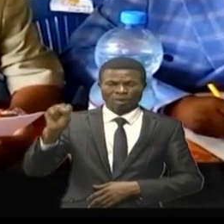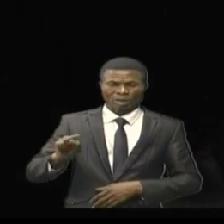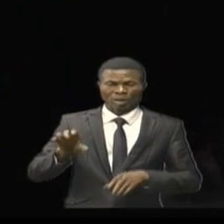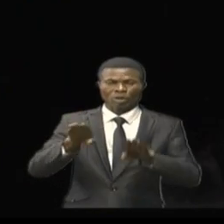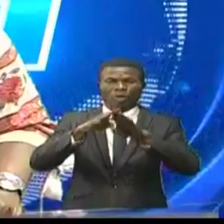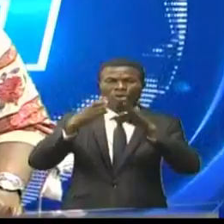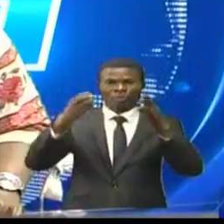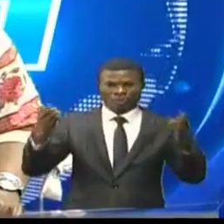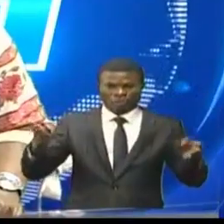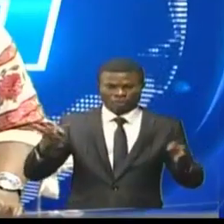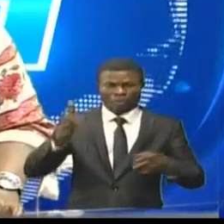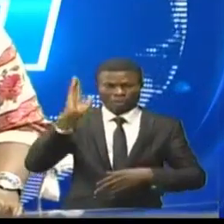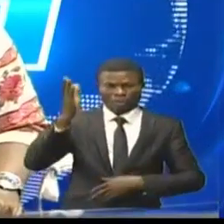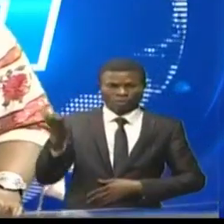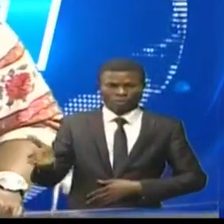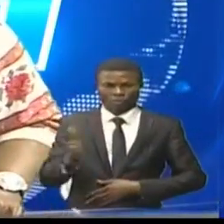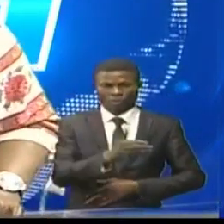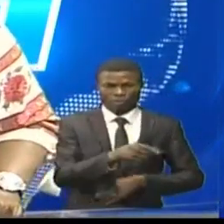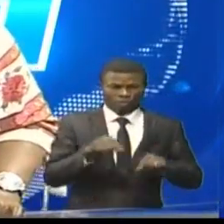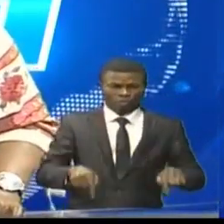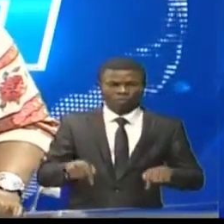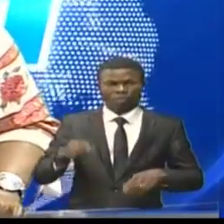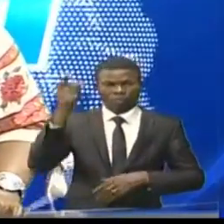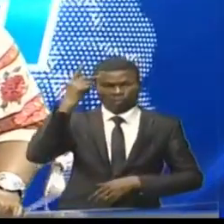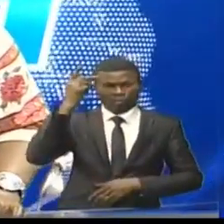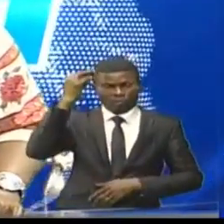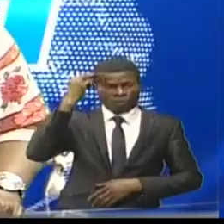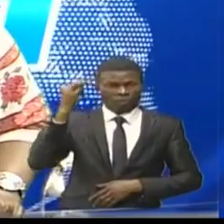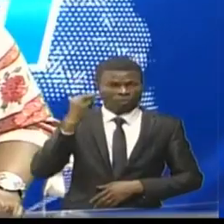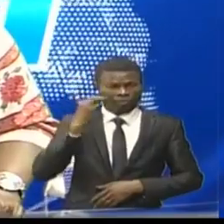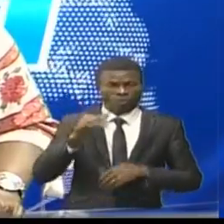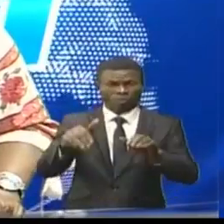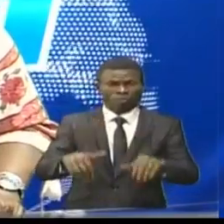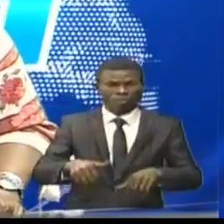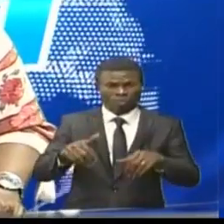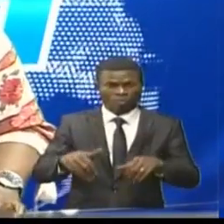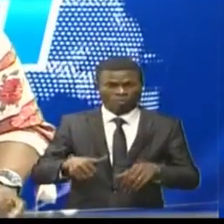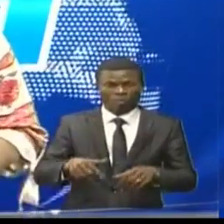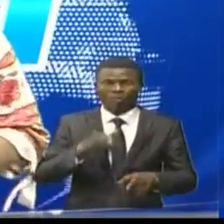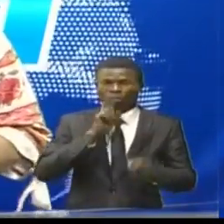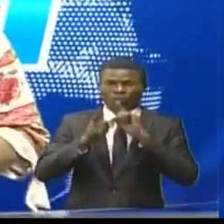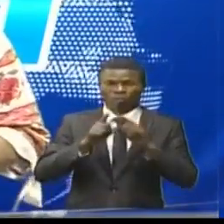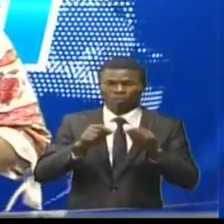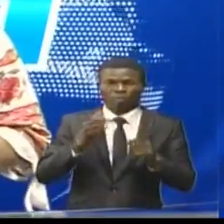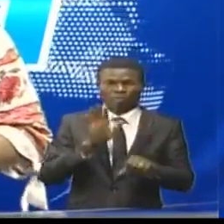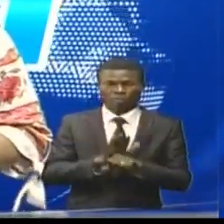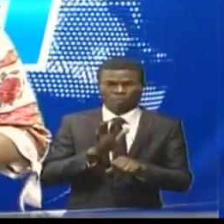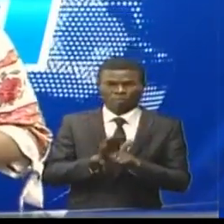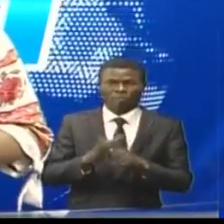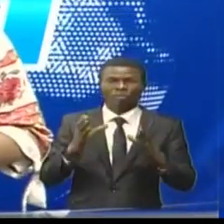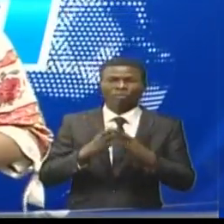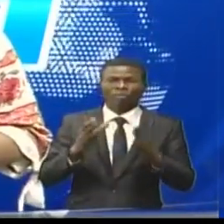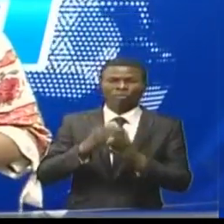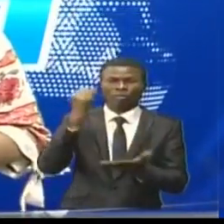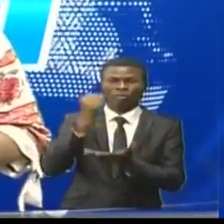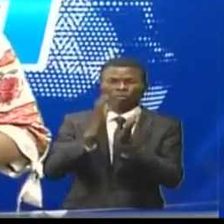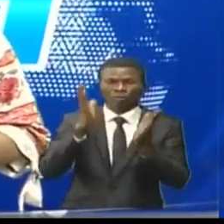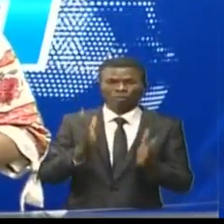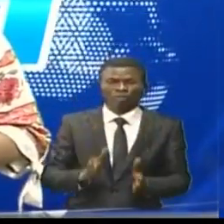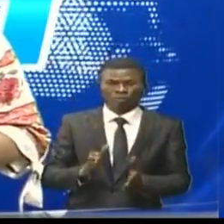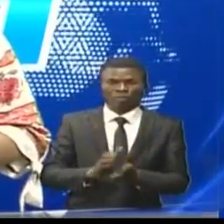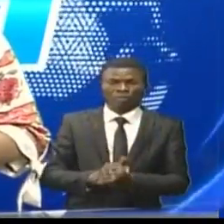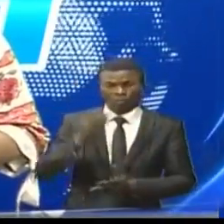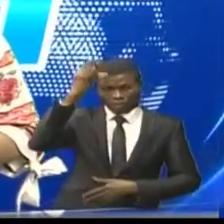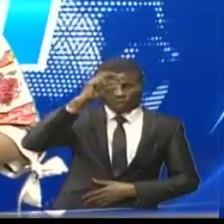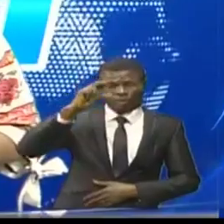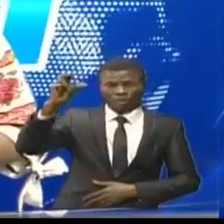l'ouverture. Revenons à Kinshasa où le ministre de l'Agriculture s'est entretenu respectivement avec l'ambassadeur de la Côte d'Ivoire,